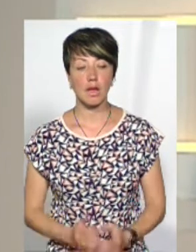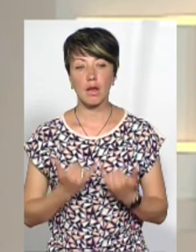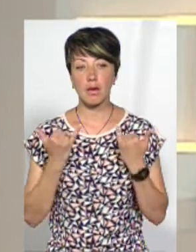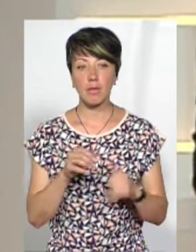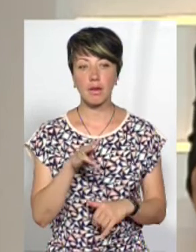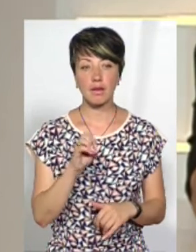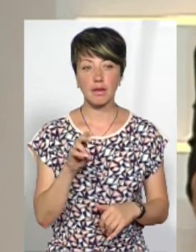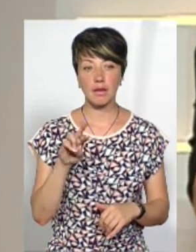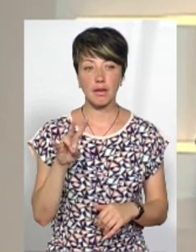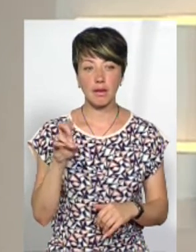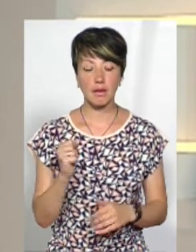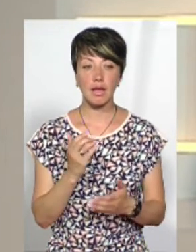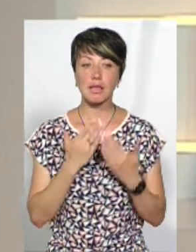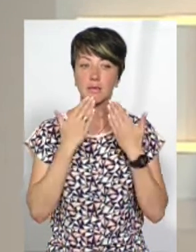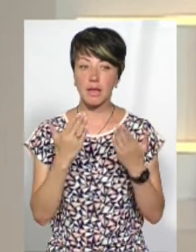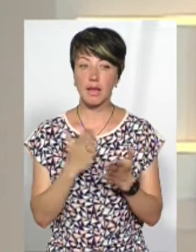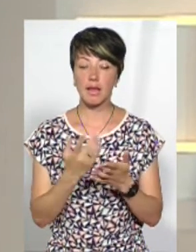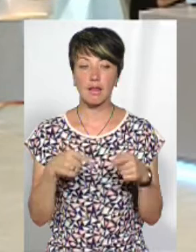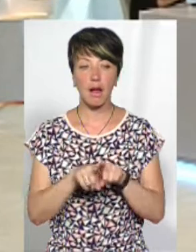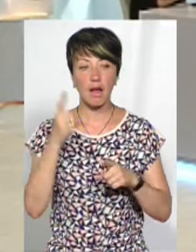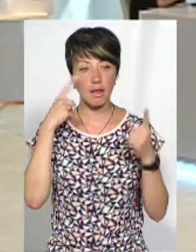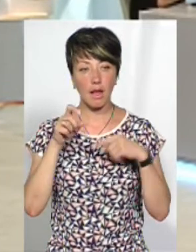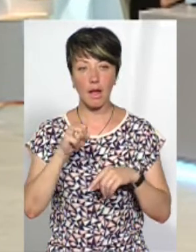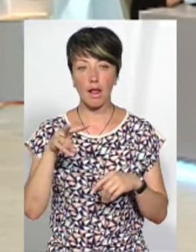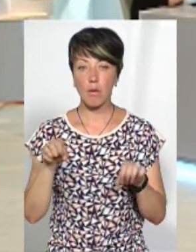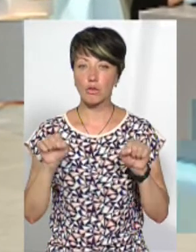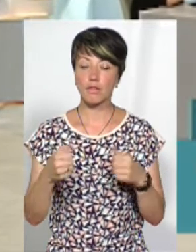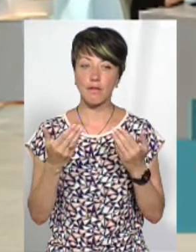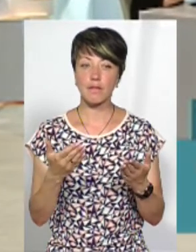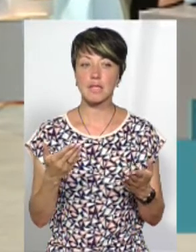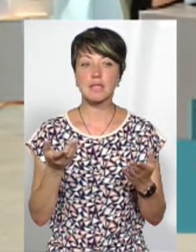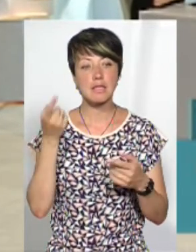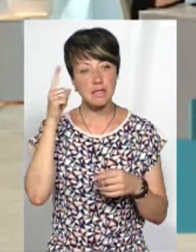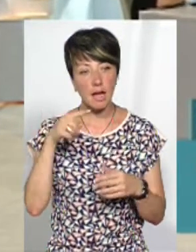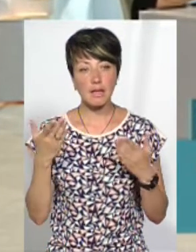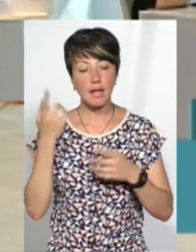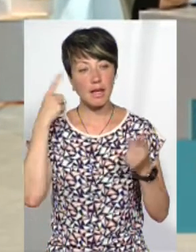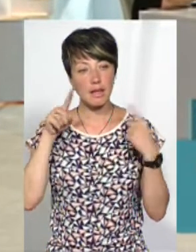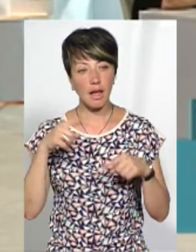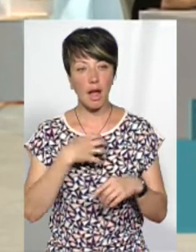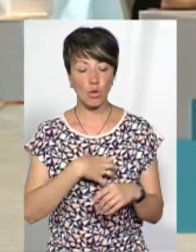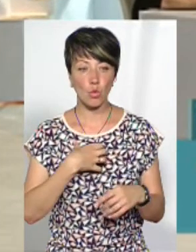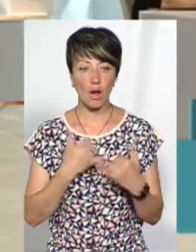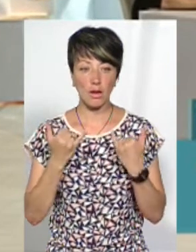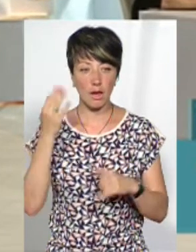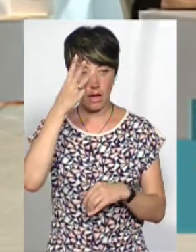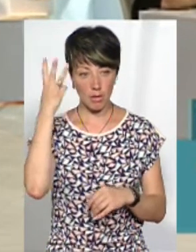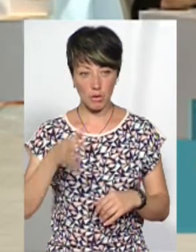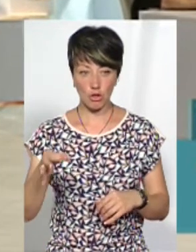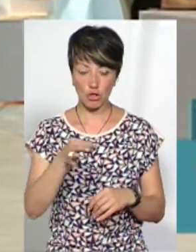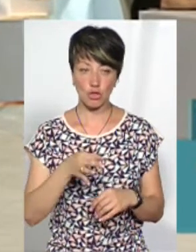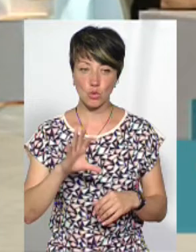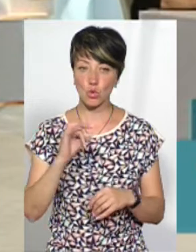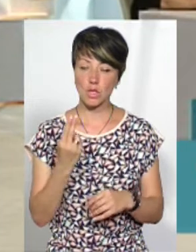Пані Тетяно, от я хотів запитати, є така ідея, але, можливо, ви знаєте, які взагалі ідеї актуальні для Хмельниччини,